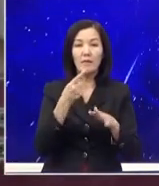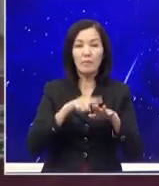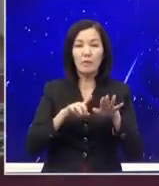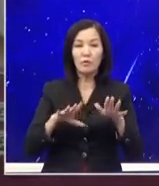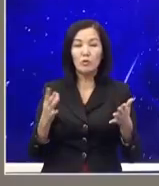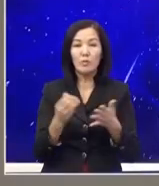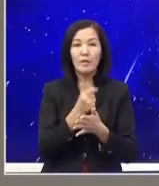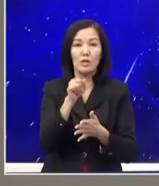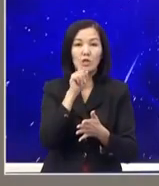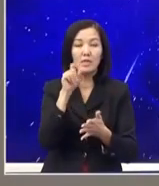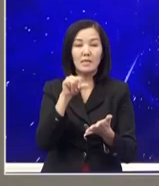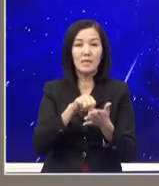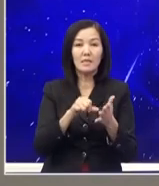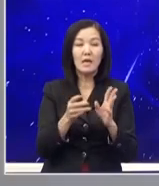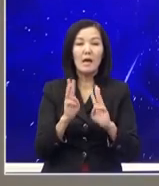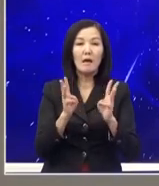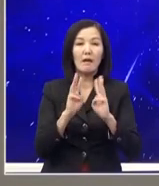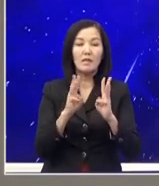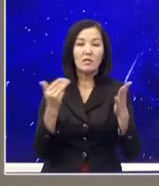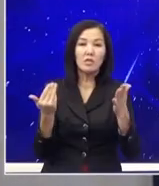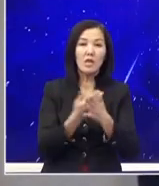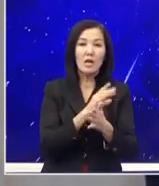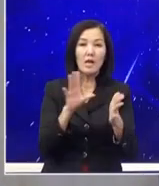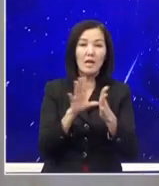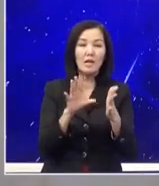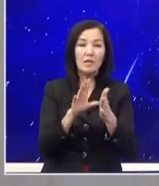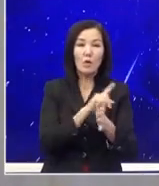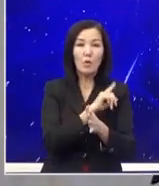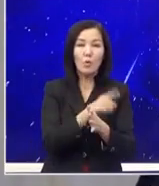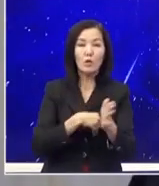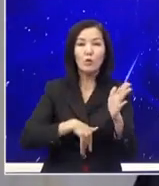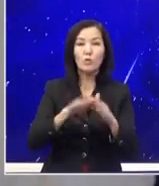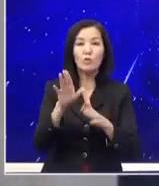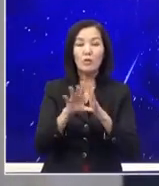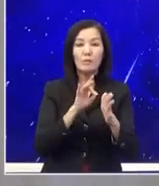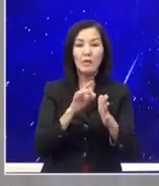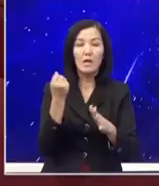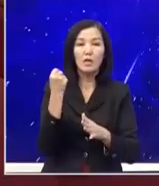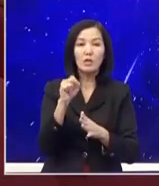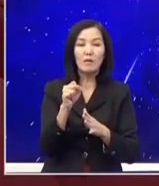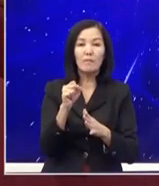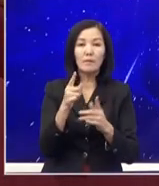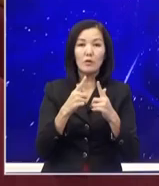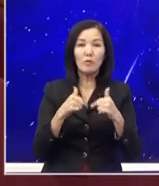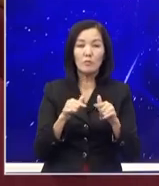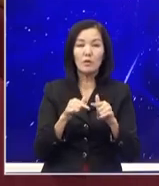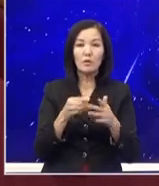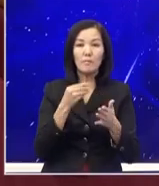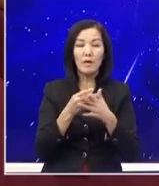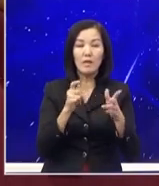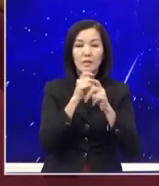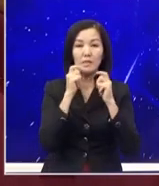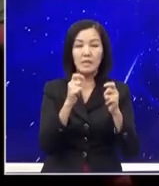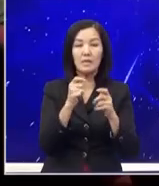Жас қатысушының газ пішіне арналған жаңартылған қуат жүйесі жобасы үздіктеп танылды. Жеңімпазға ұйымдастырушылар тарапынан бағалы сыйлық